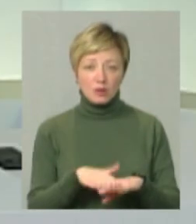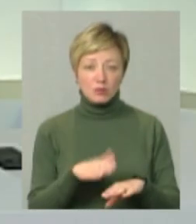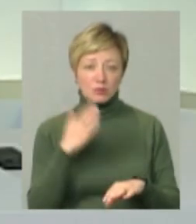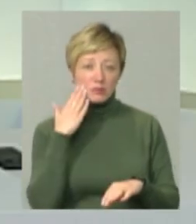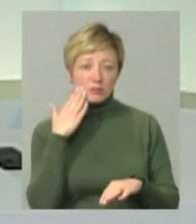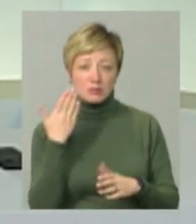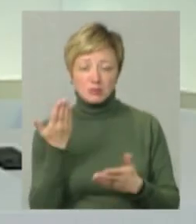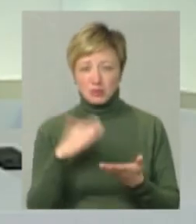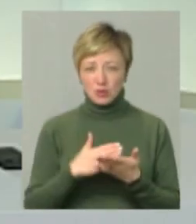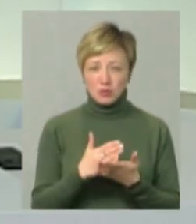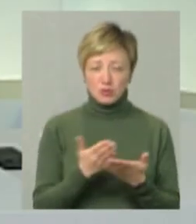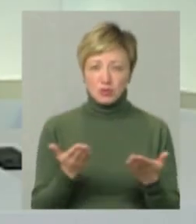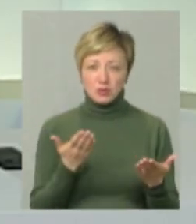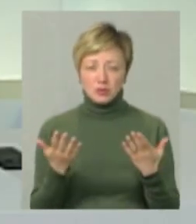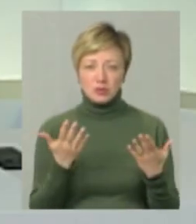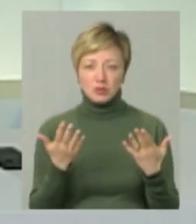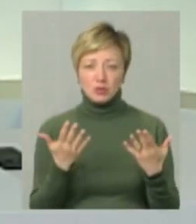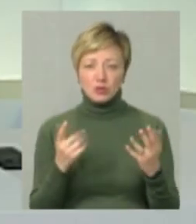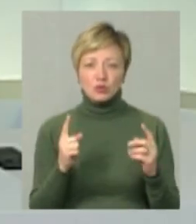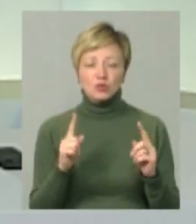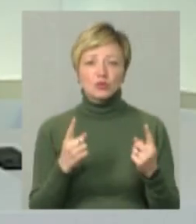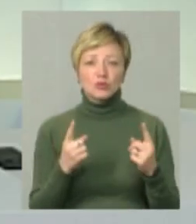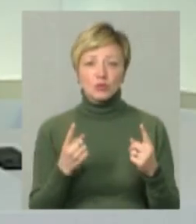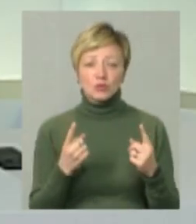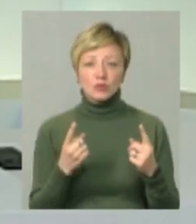і зорієнтуватися, от чому